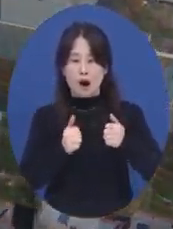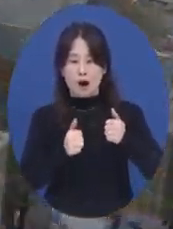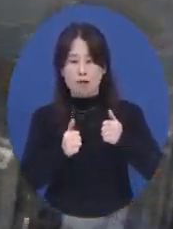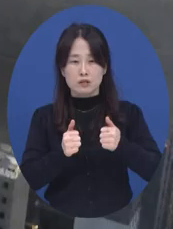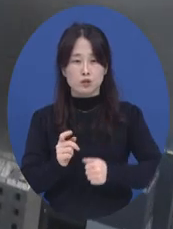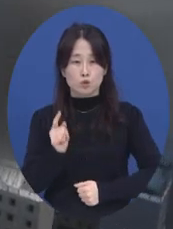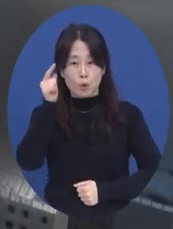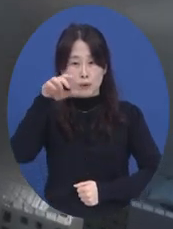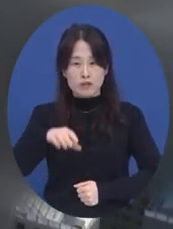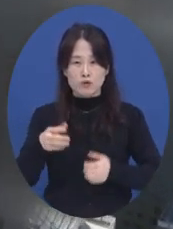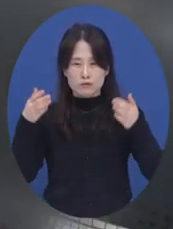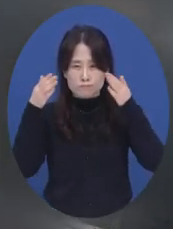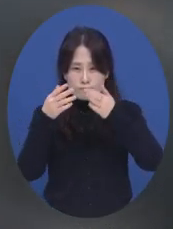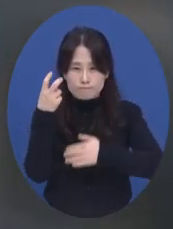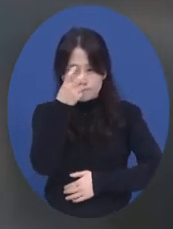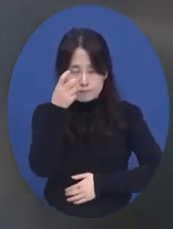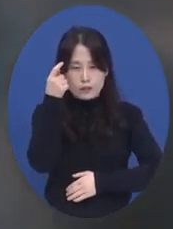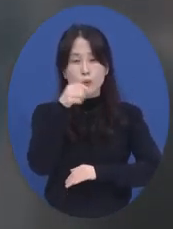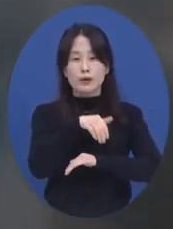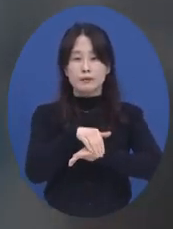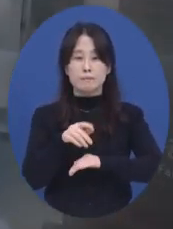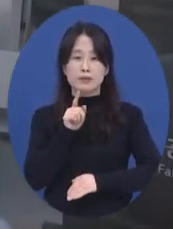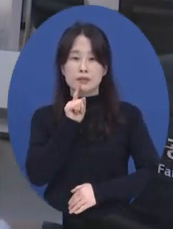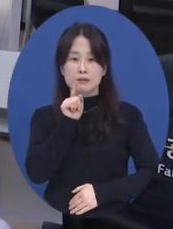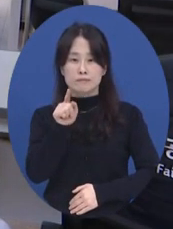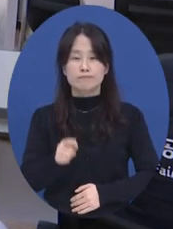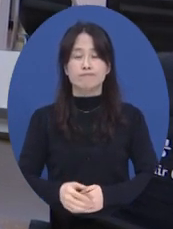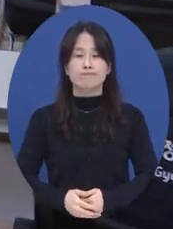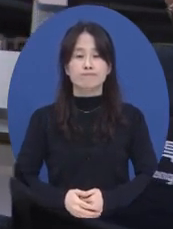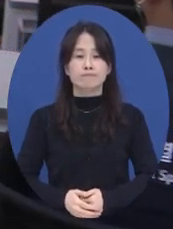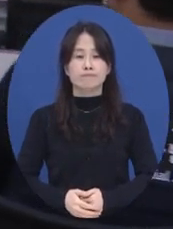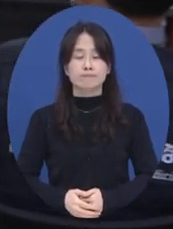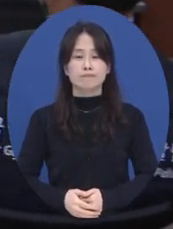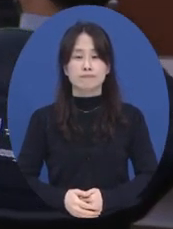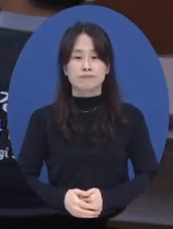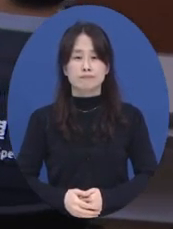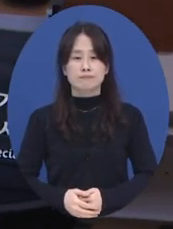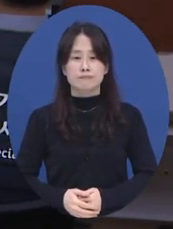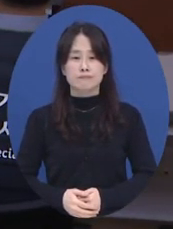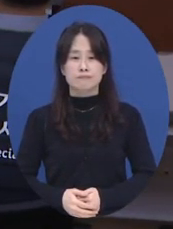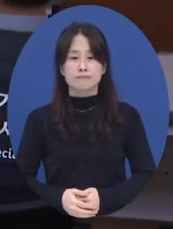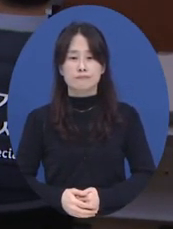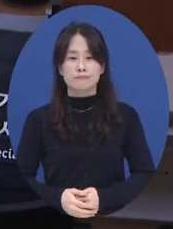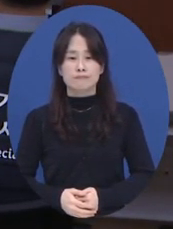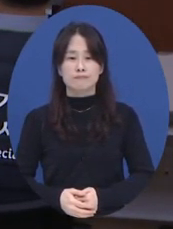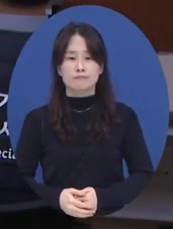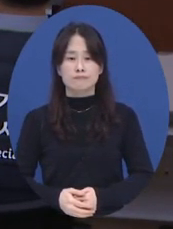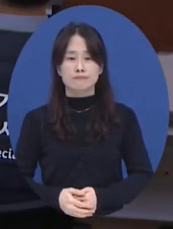등을 집중 수사할 방침이라고 했습니다. 경기지TV 최지연입니다.